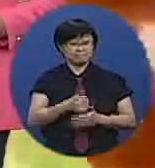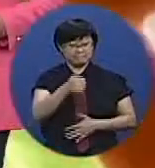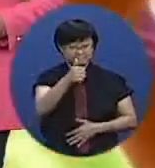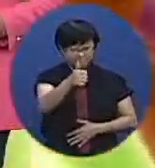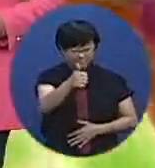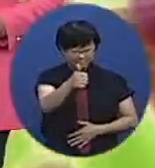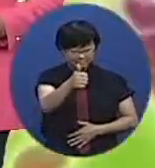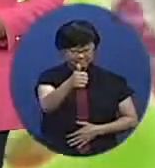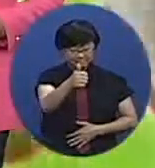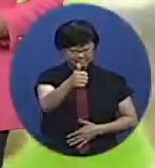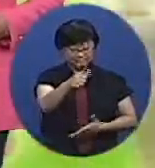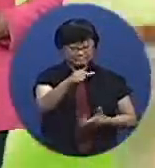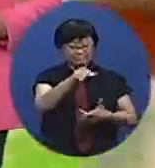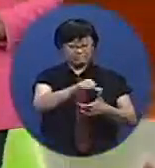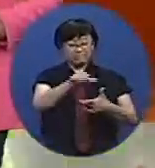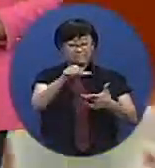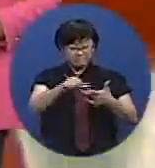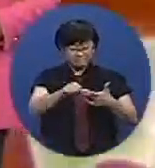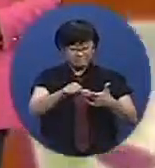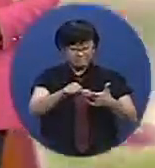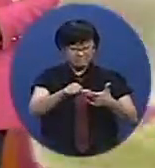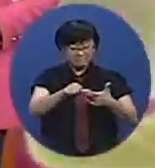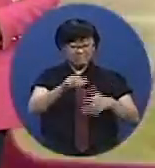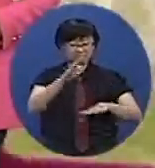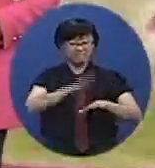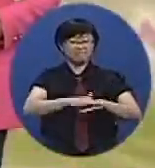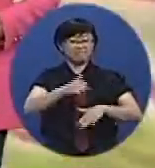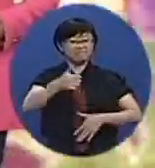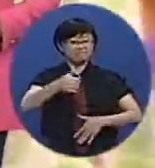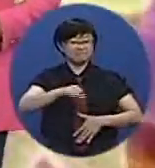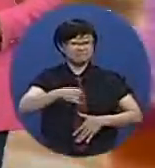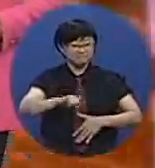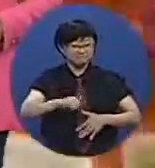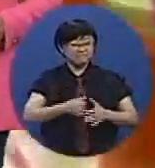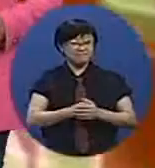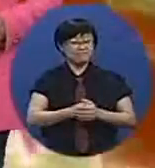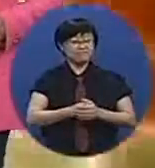아저씨 아들 둘, 네. 손자 손녀. 어. 네.